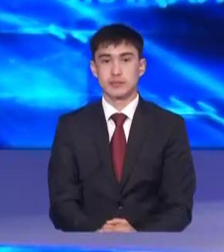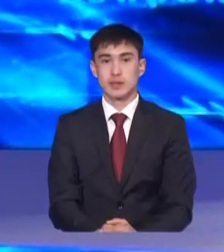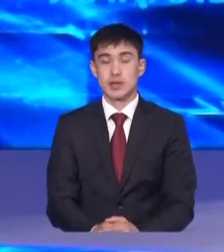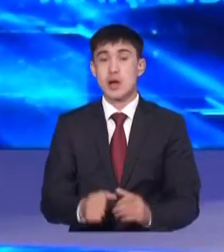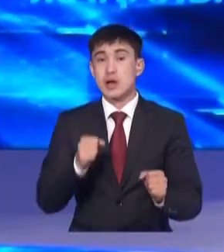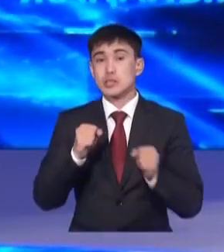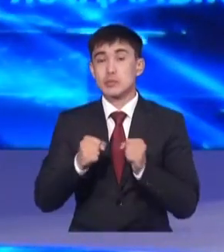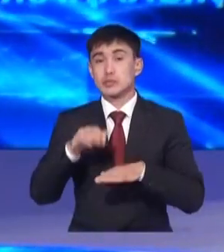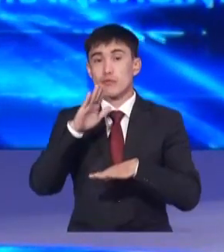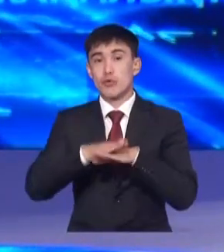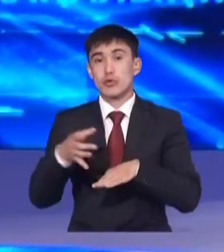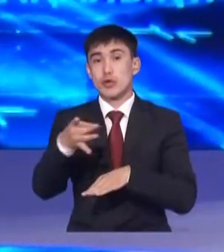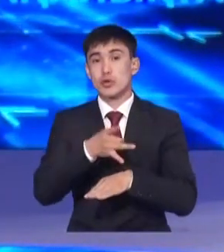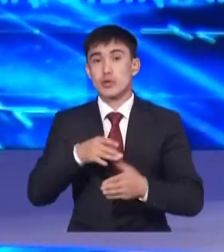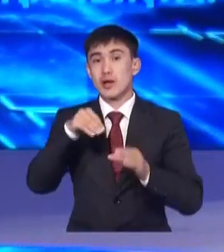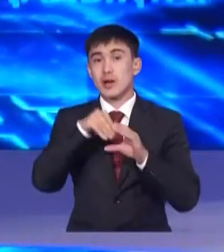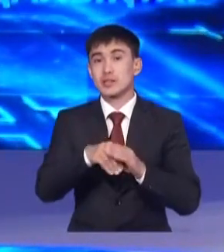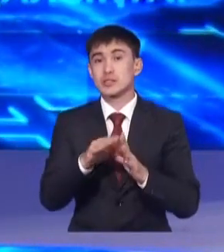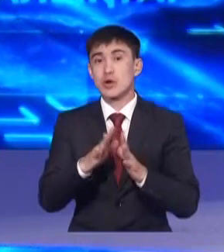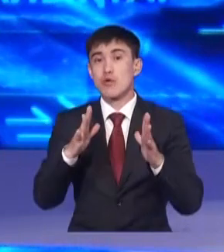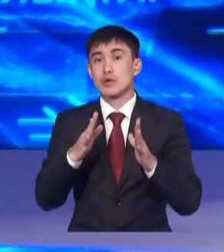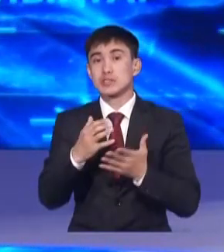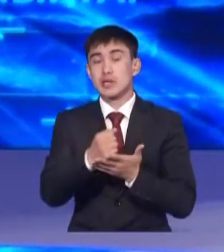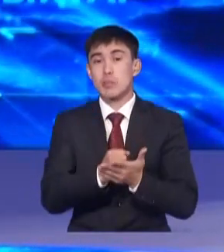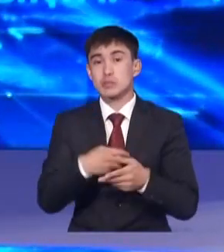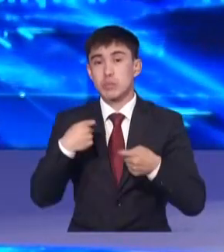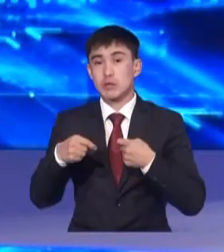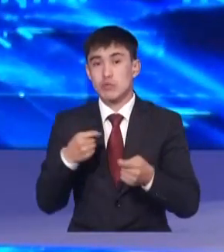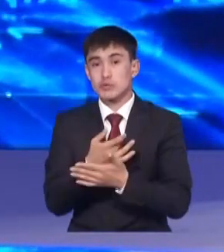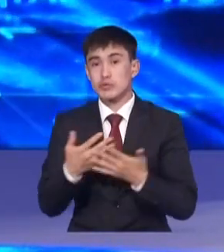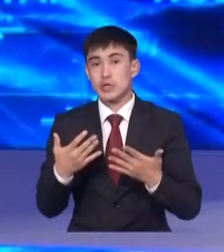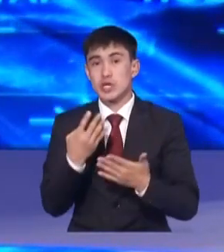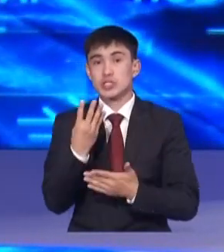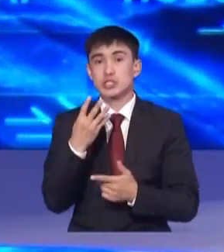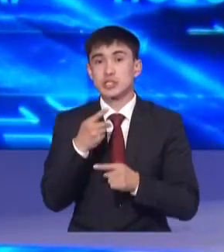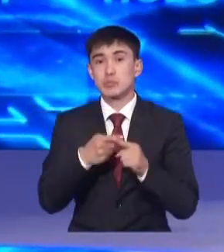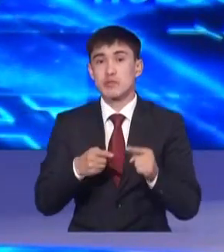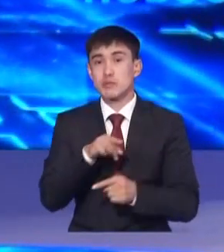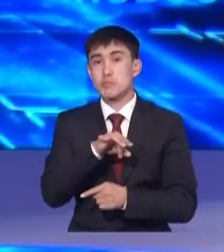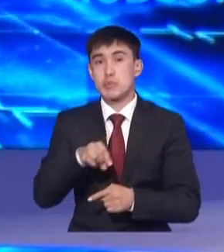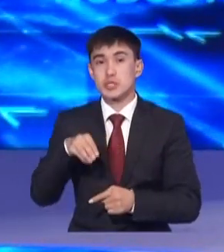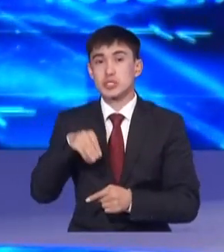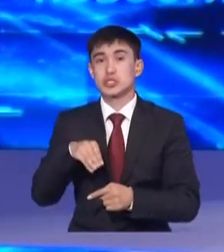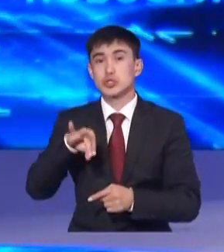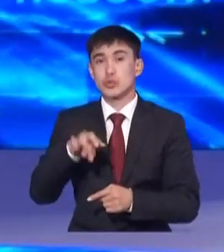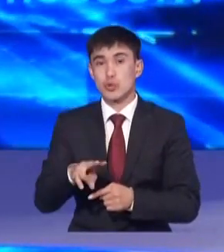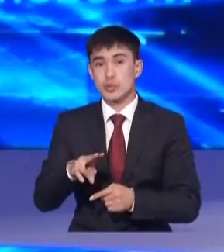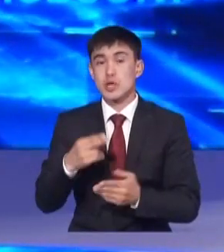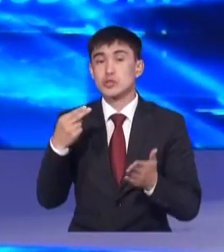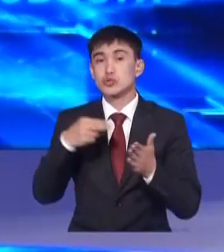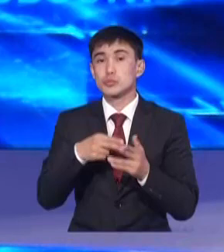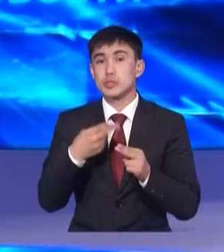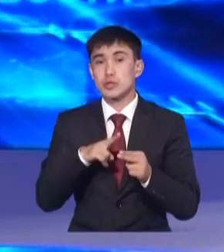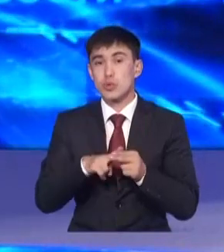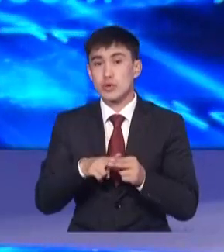В стабилизационном фонде региона хранится внушительный запас продовольствия – около 4,5 тысяч тонн,